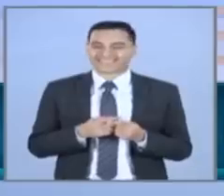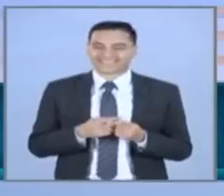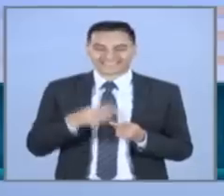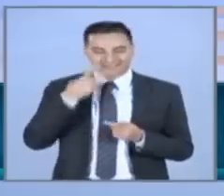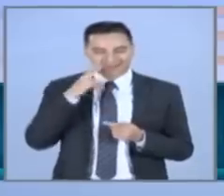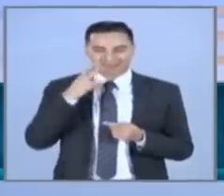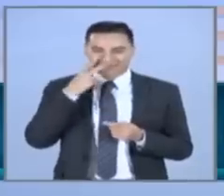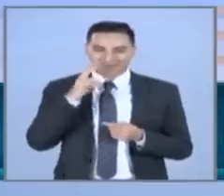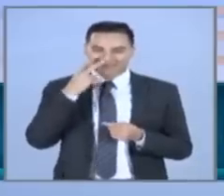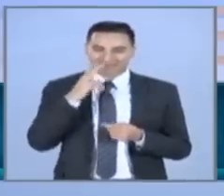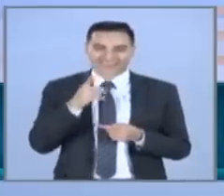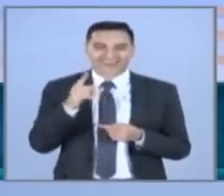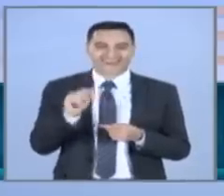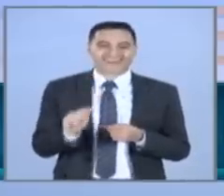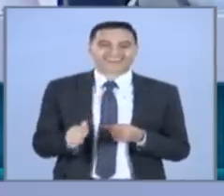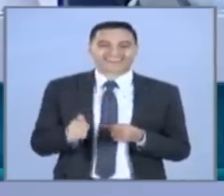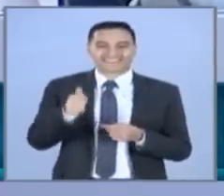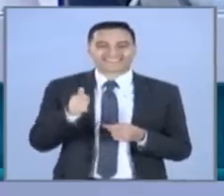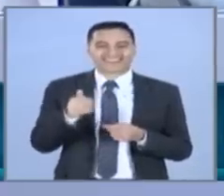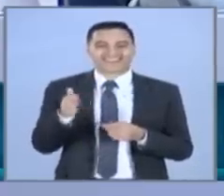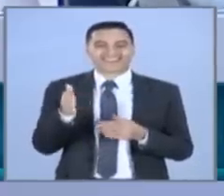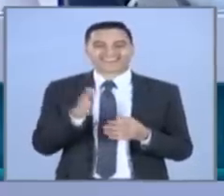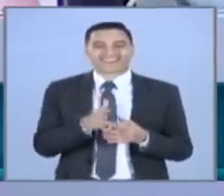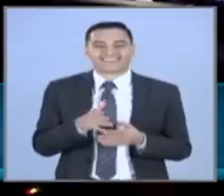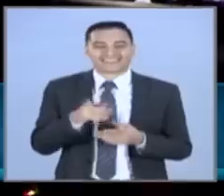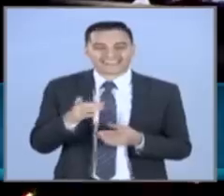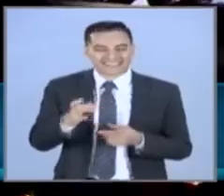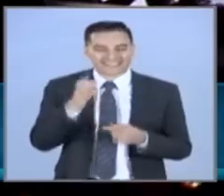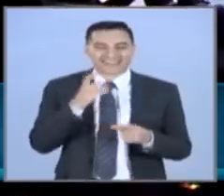غادة للأسف الشديد رضا إجابة خاطئة.